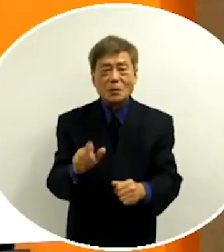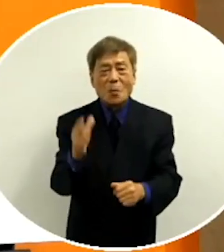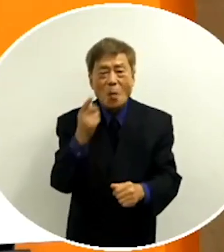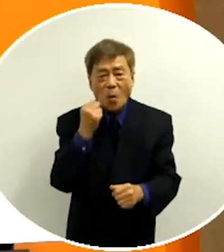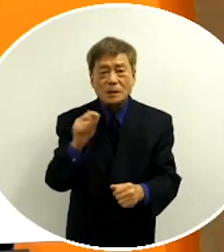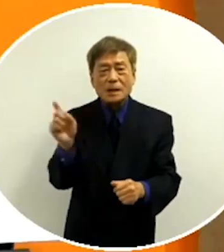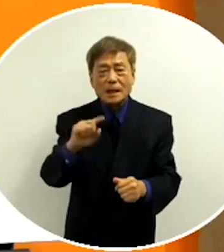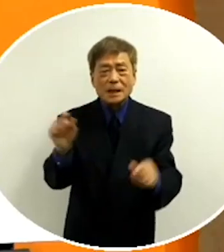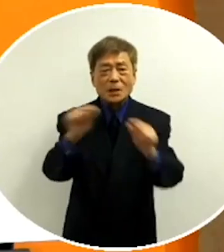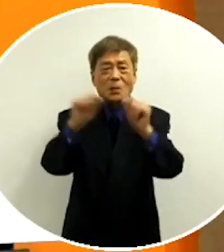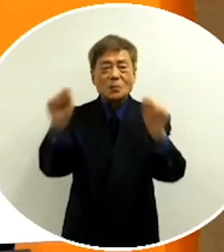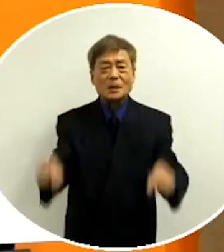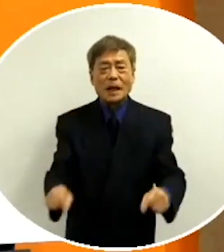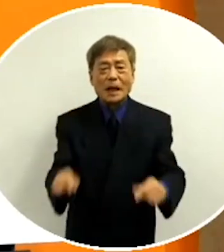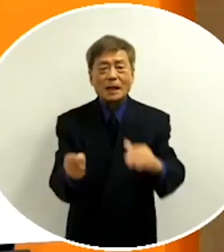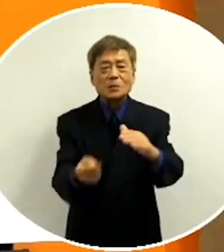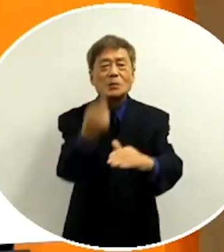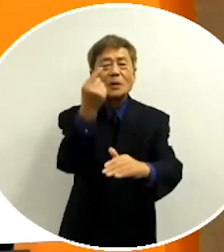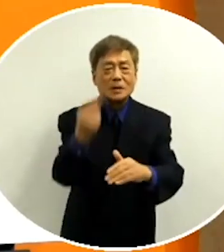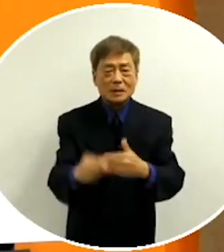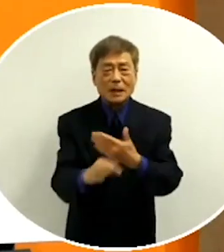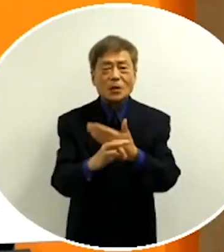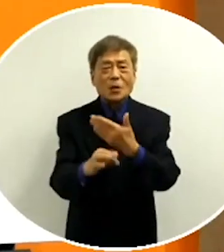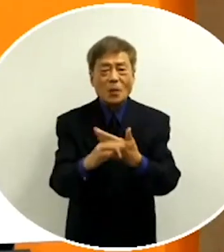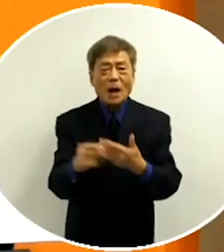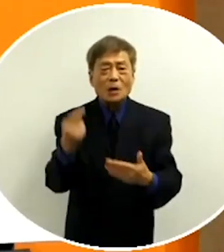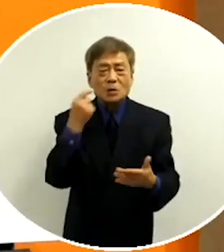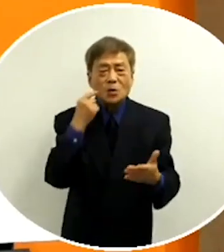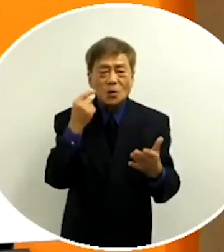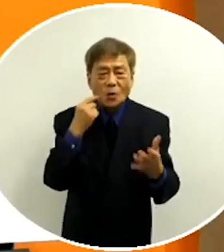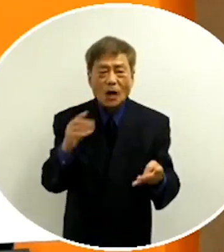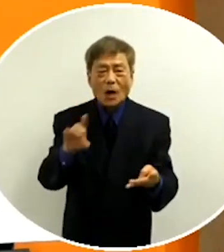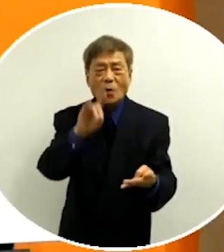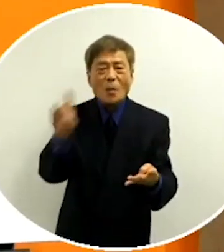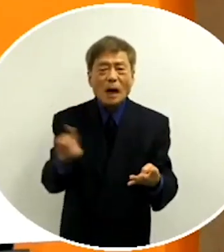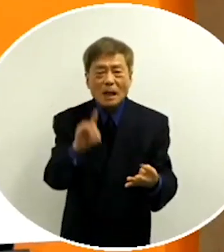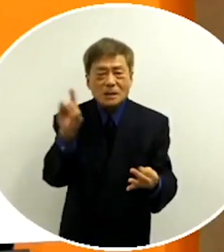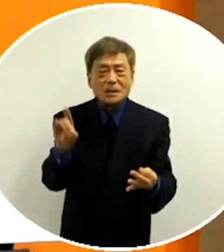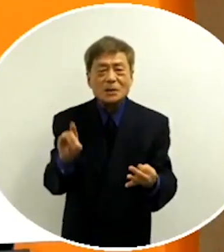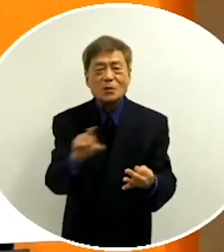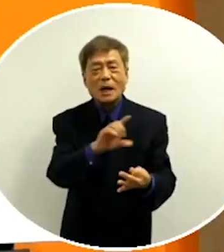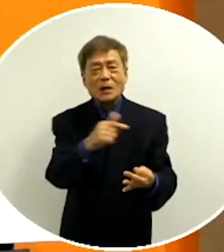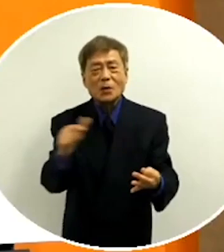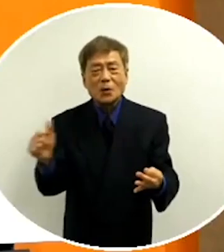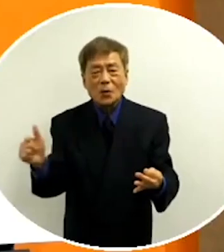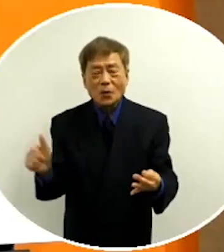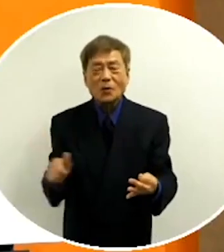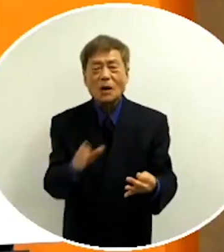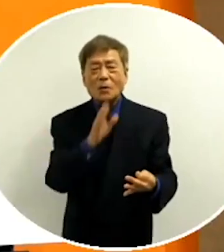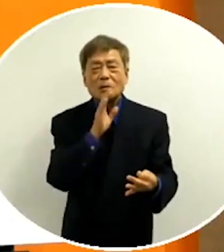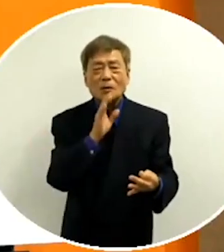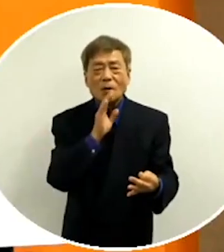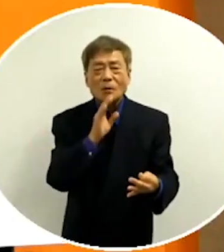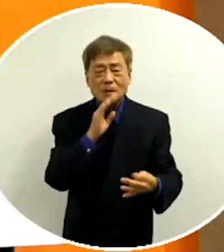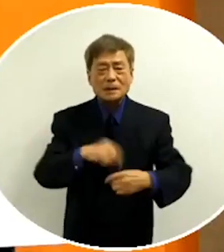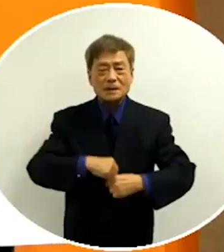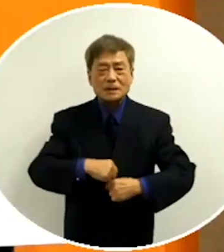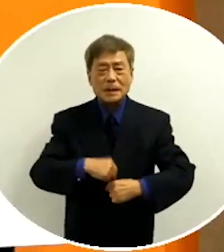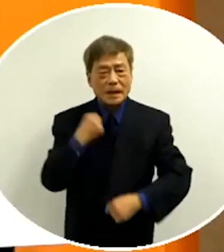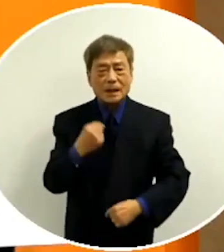時の対応で嘘だろうがごまかしだろうが5割だろうが何でも強弁し通せばそれが通って